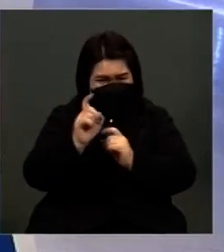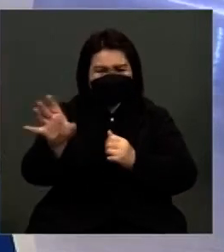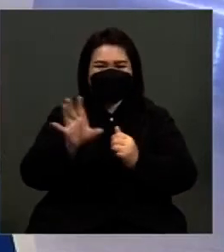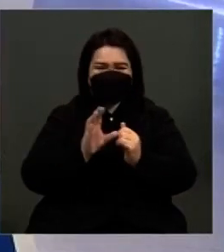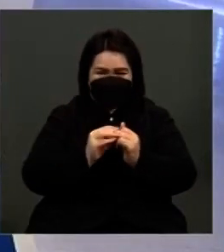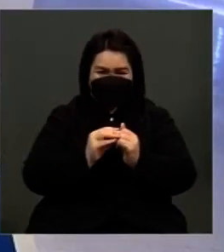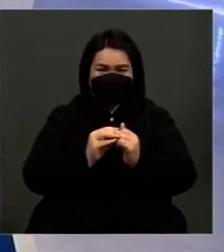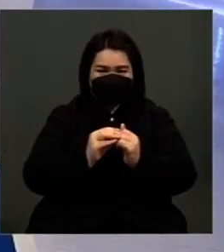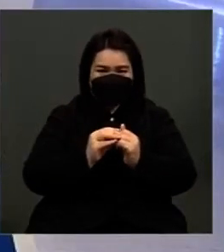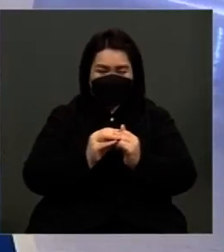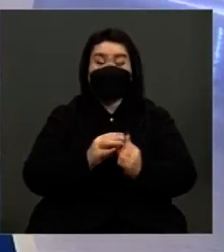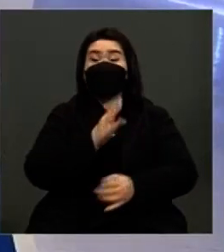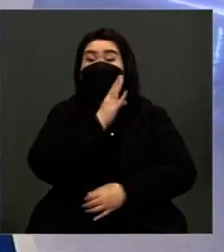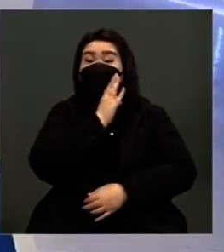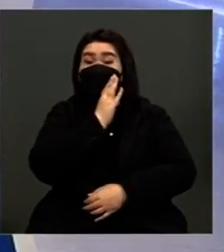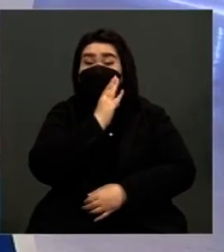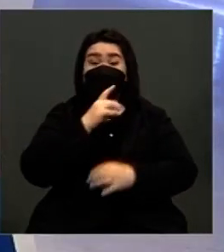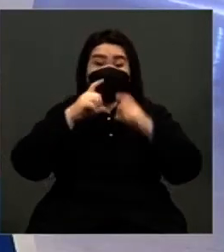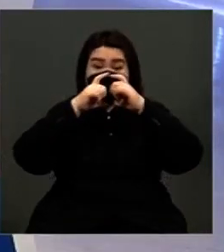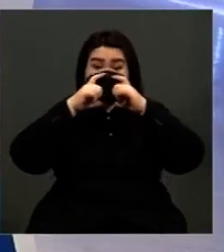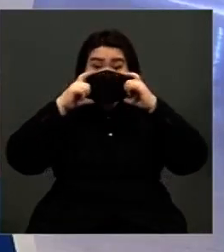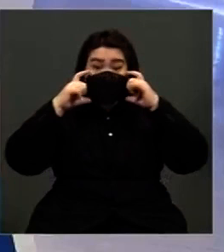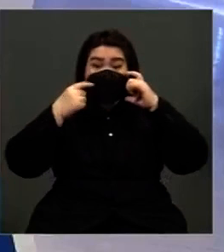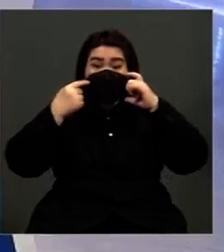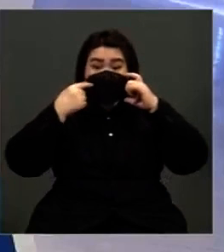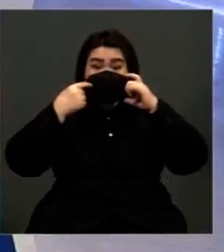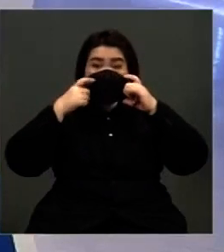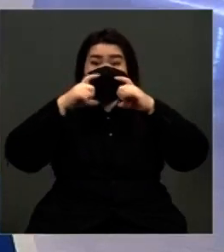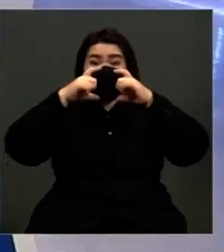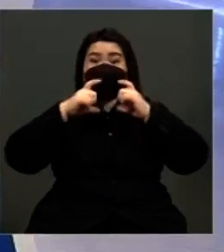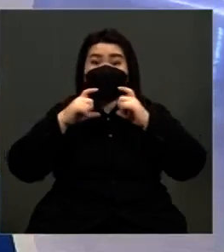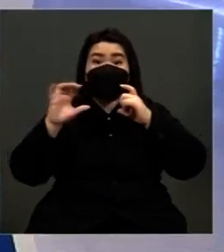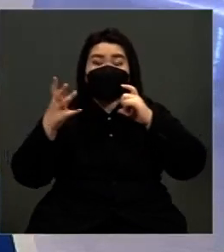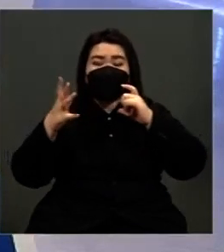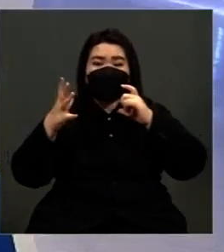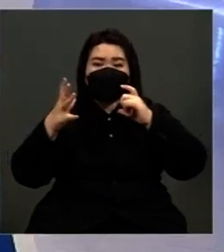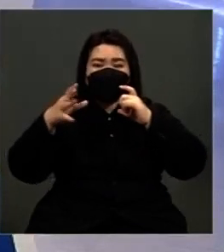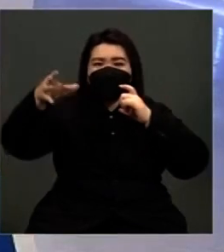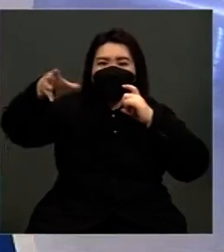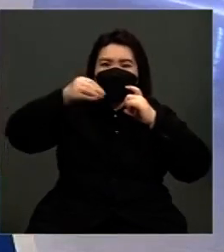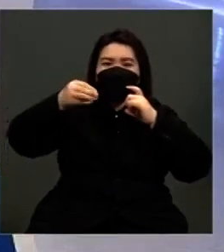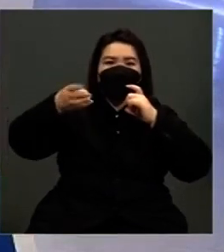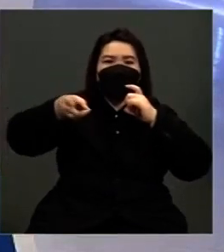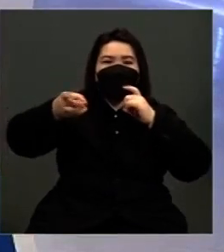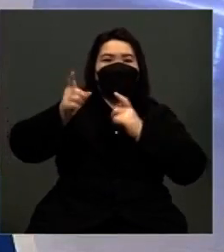ครับเขาบอกว่าถ้าเกิดว่าแมสหรือว่าหน้ากากอนามัยเนี่ยไม่หลุดออกมาจากหน้าเนี่ยโอกาสเสี่ยงมันจะน้อยลงไปเยอะเหมือนกันนะครับ